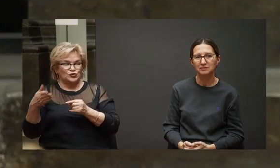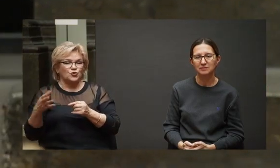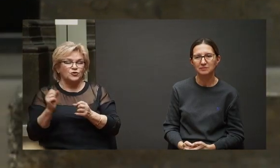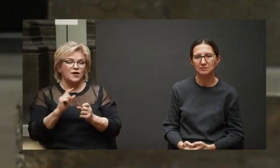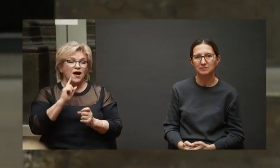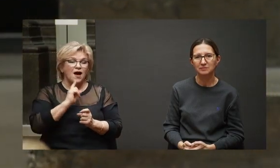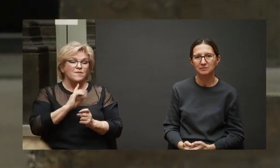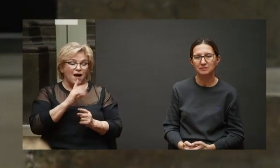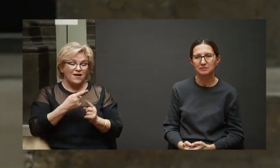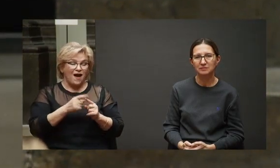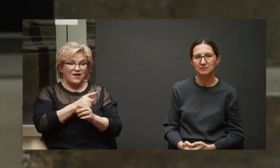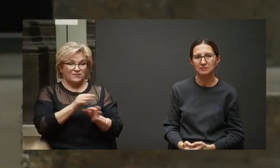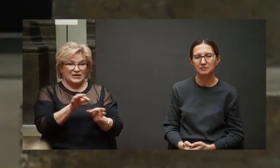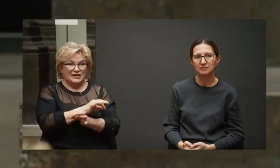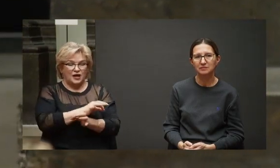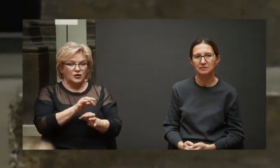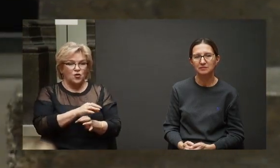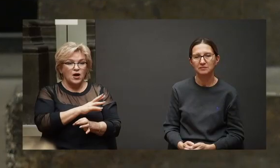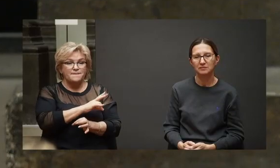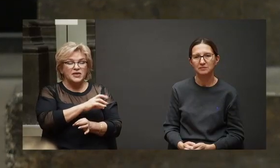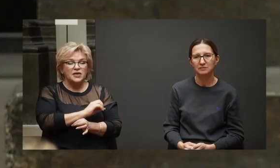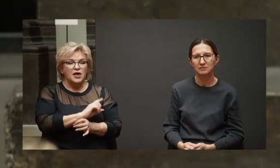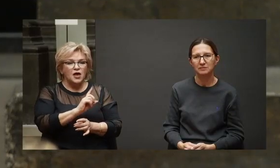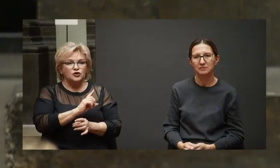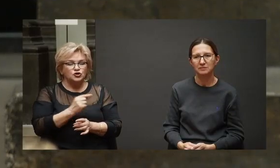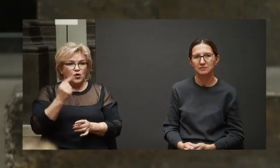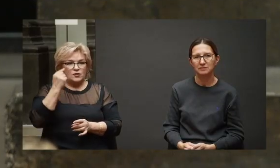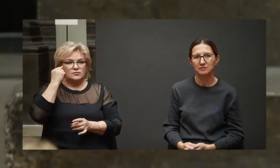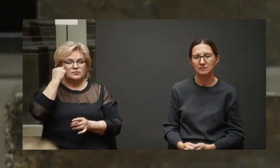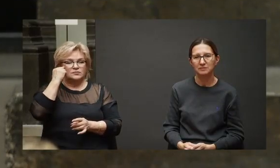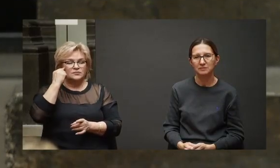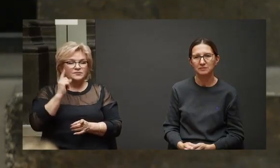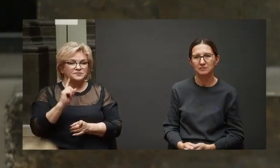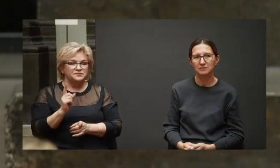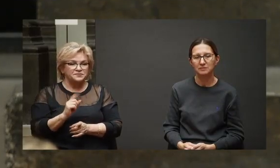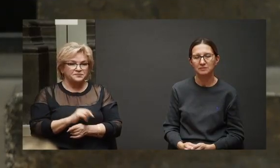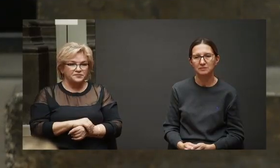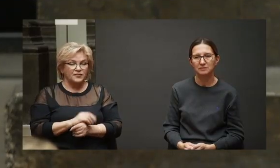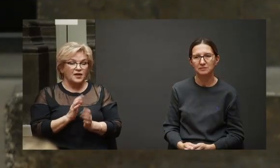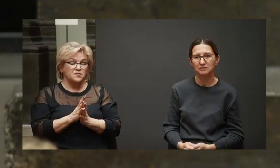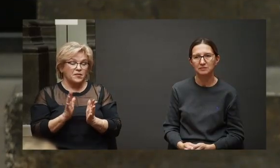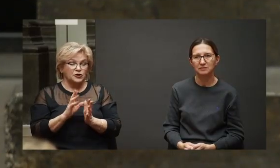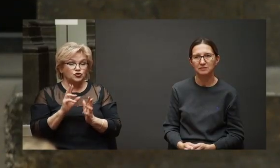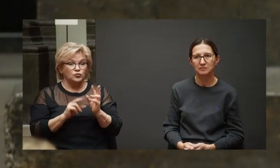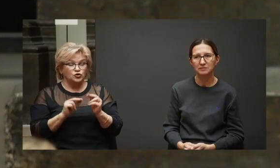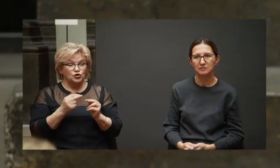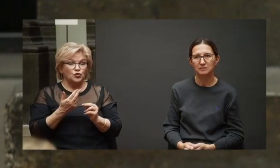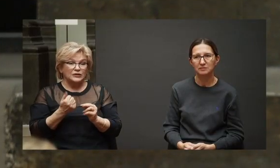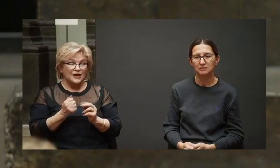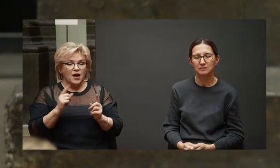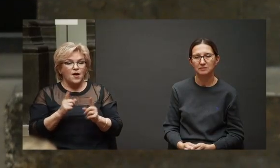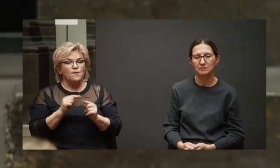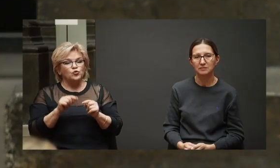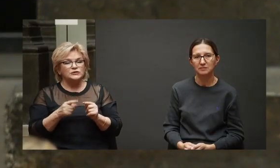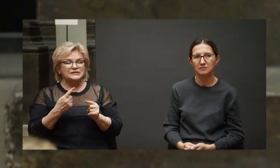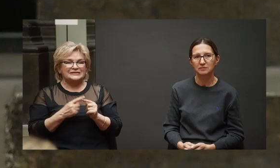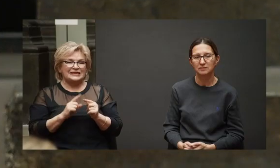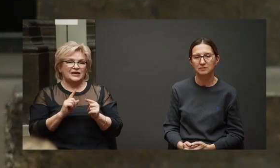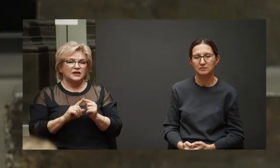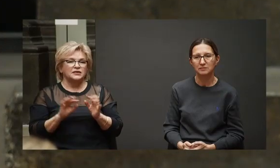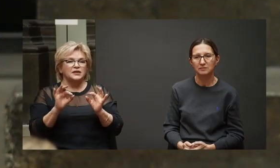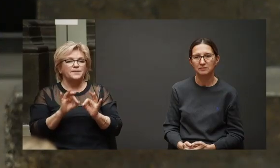Пока шел этот диалог, мне вот что пришло в голову. Вот по большому счету, да, музей – это